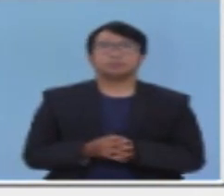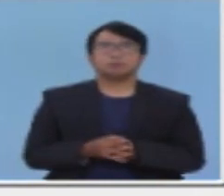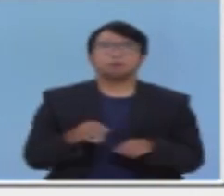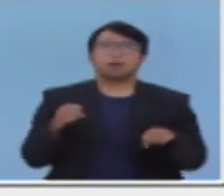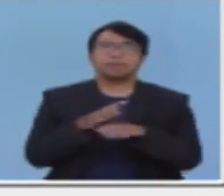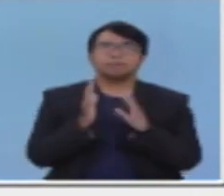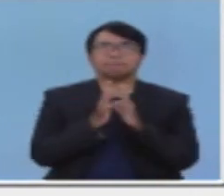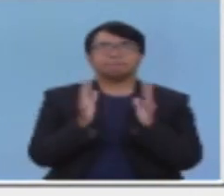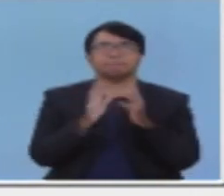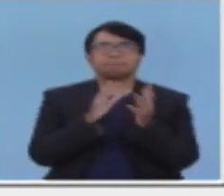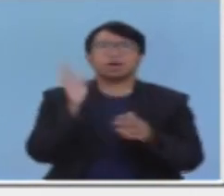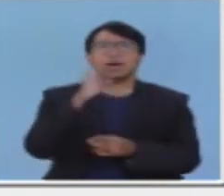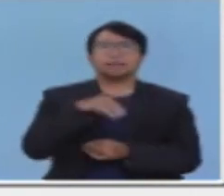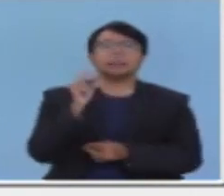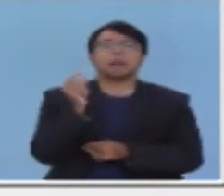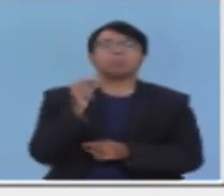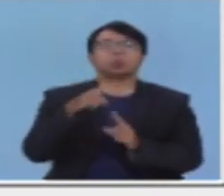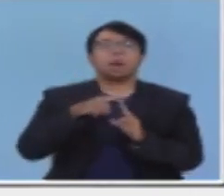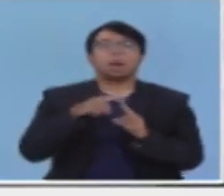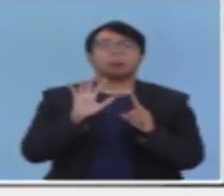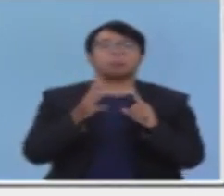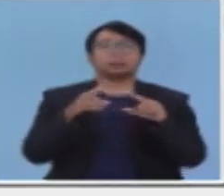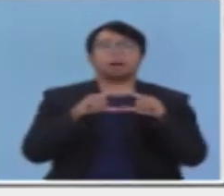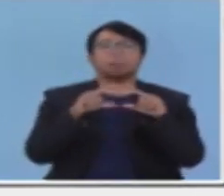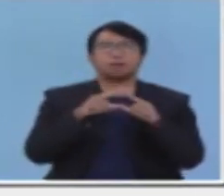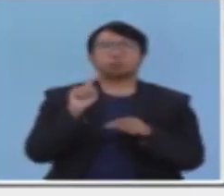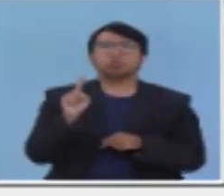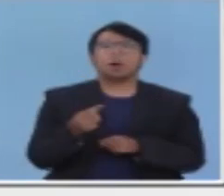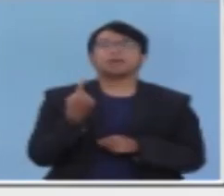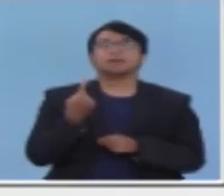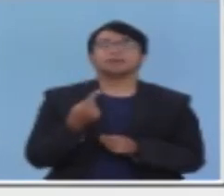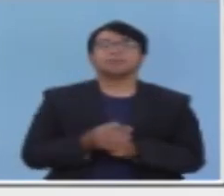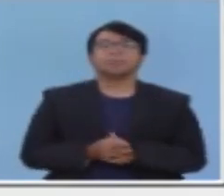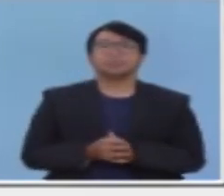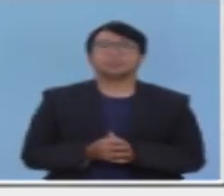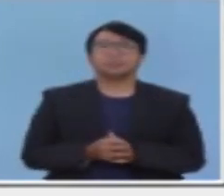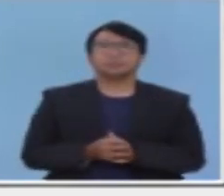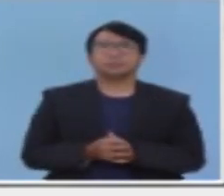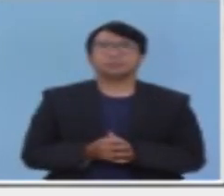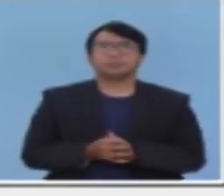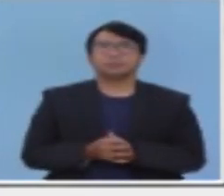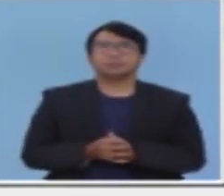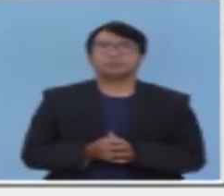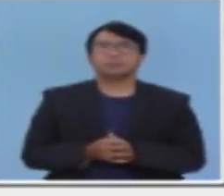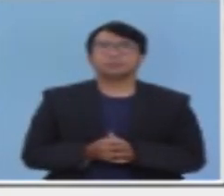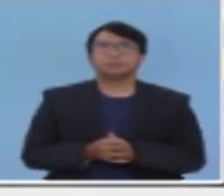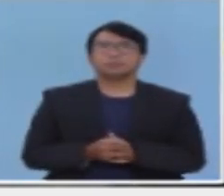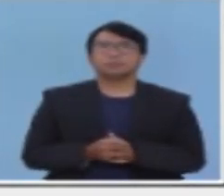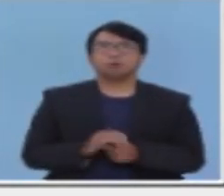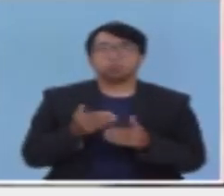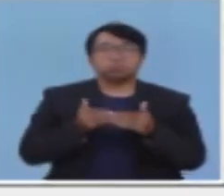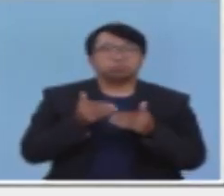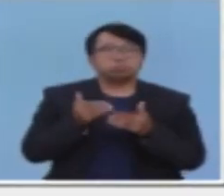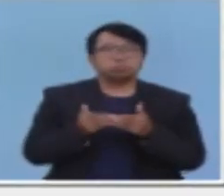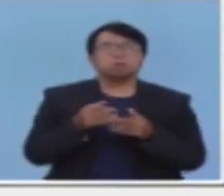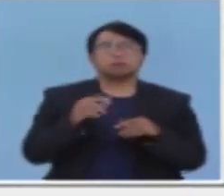Rabu tanggal 15 April besok. Kemudian langkah selanjutnya adalah kami juga melakukan rapat koordinasi dengan Forkopimda